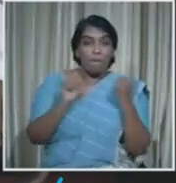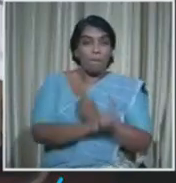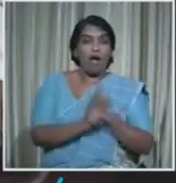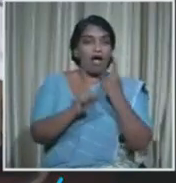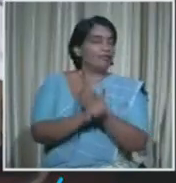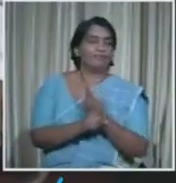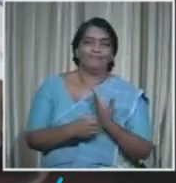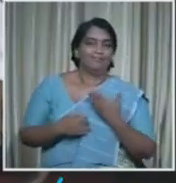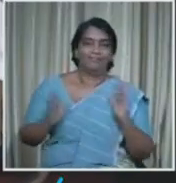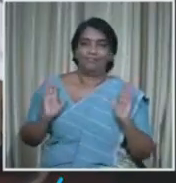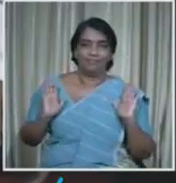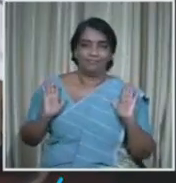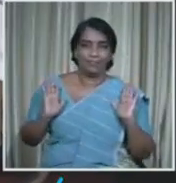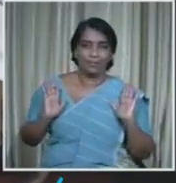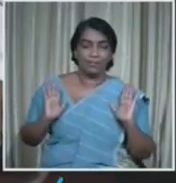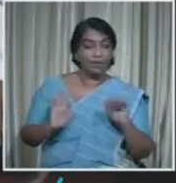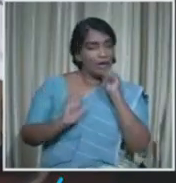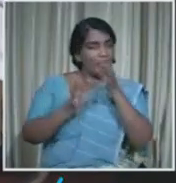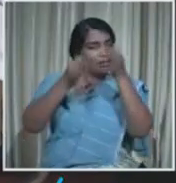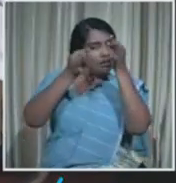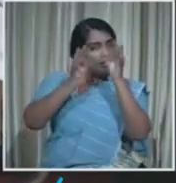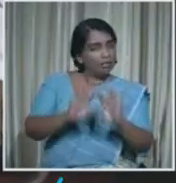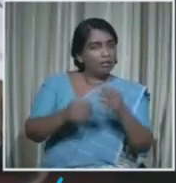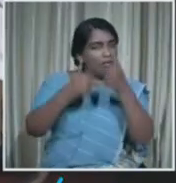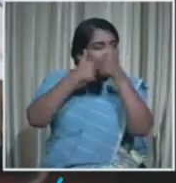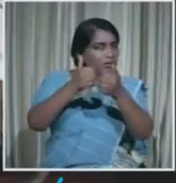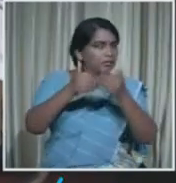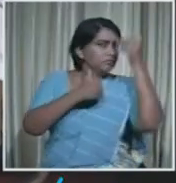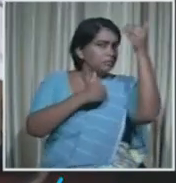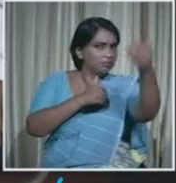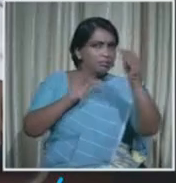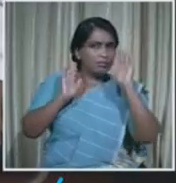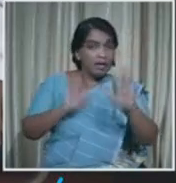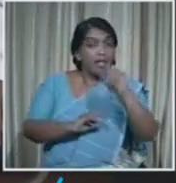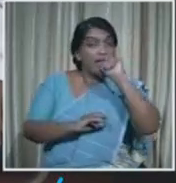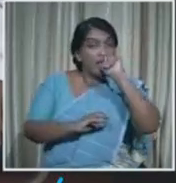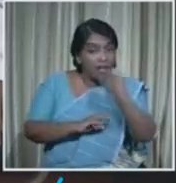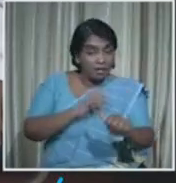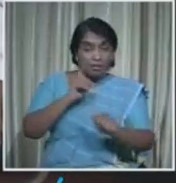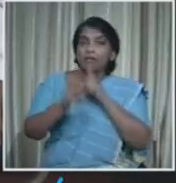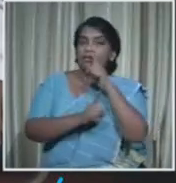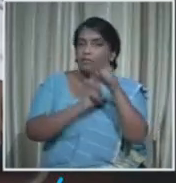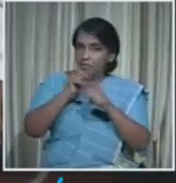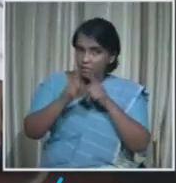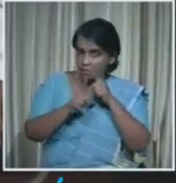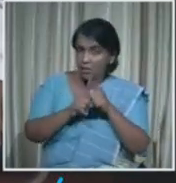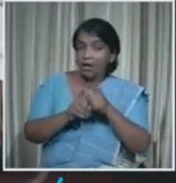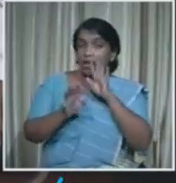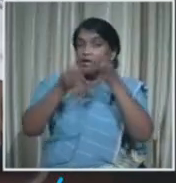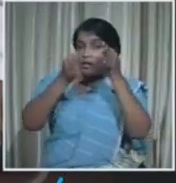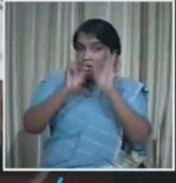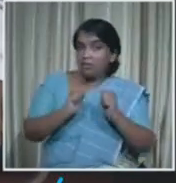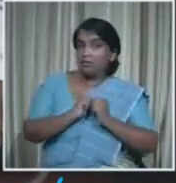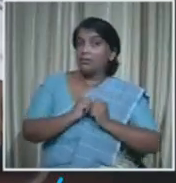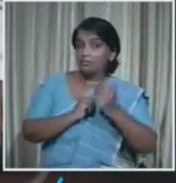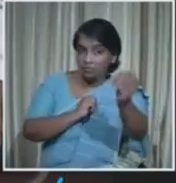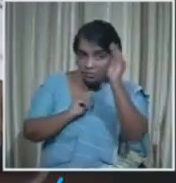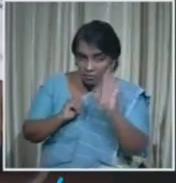හැබැයි නිවැරදි දැක්මක් තුල ඇත්ත කතා කරලා නිවැරදි ගමනක්